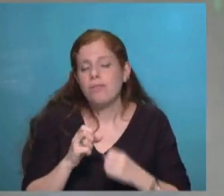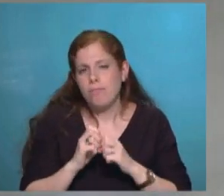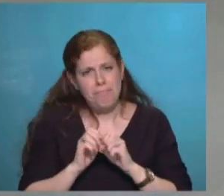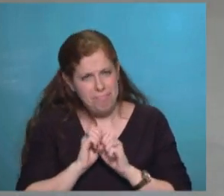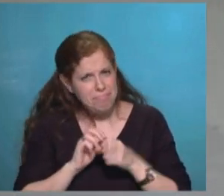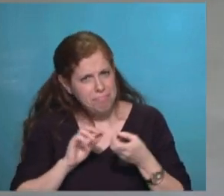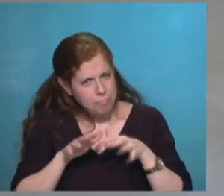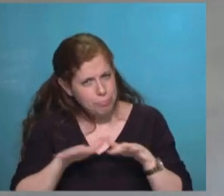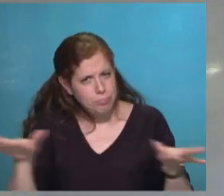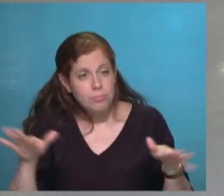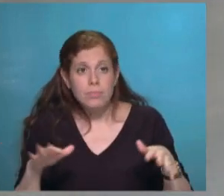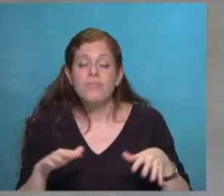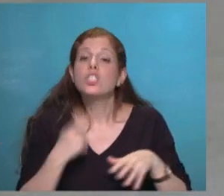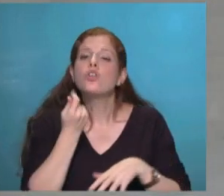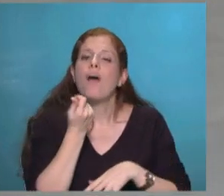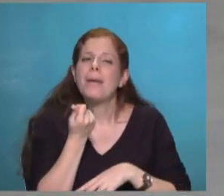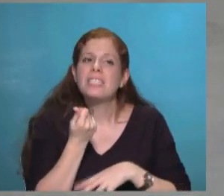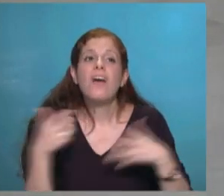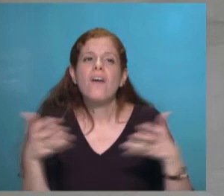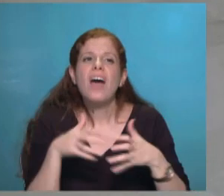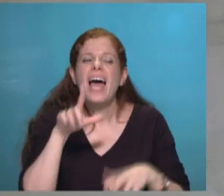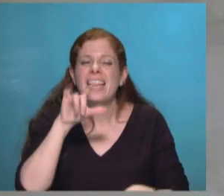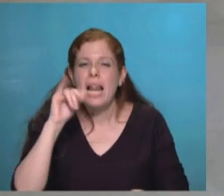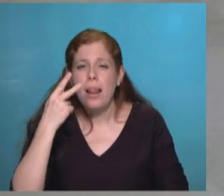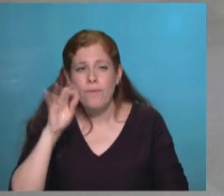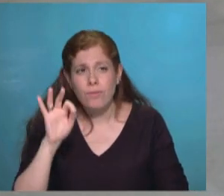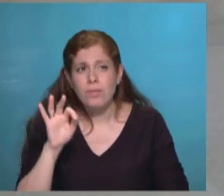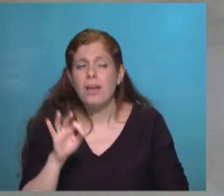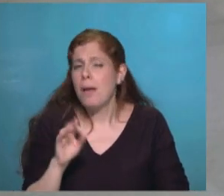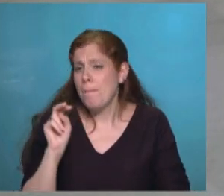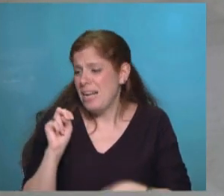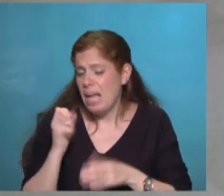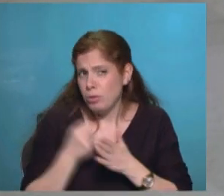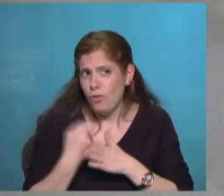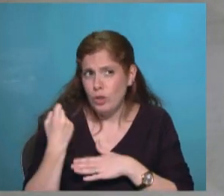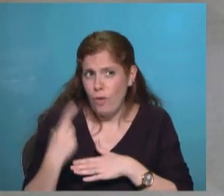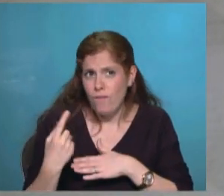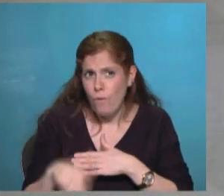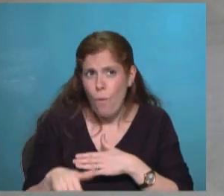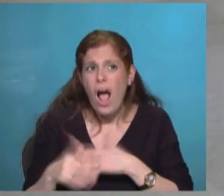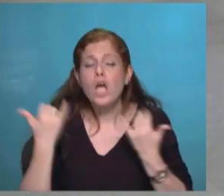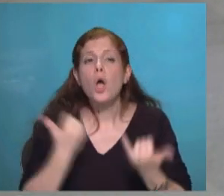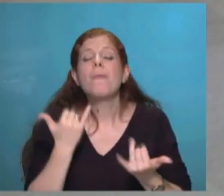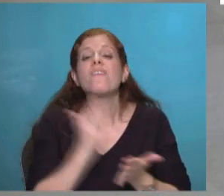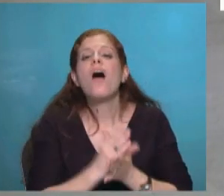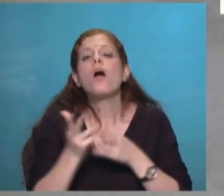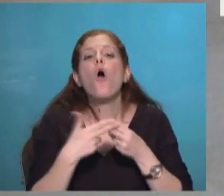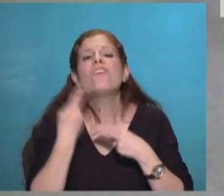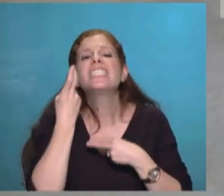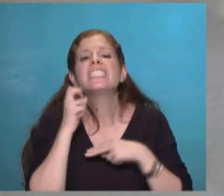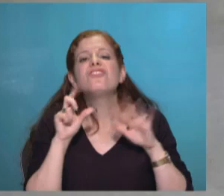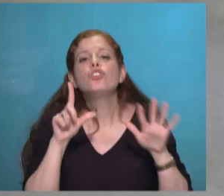הרבה כסף. חברת ליפט, שהונפקה בבורסה בנאסדק רק בסוף השבוע, שווה שם היום כבר קרוב ל-27 מיליארד